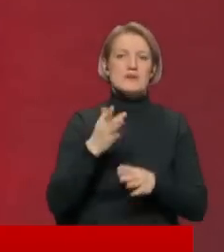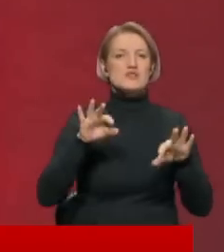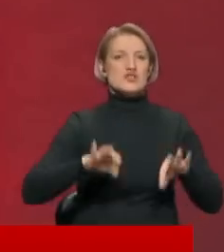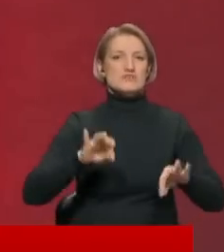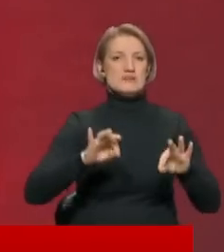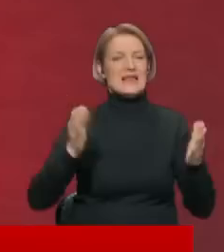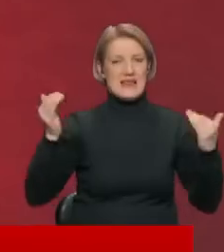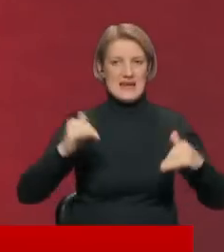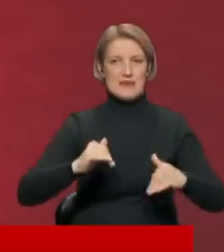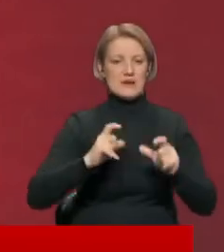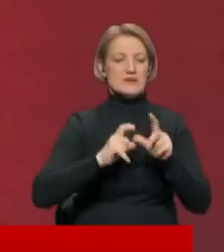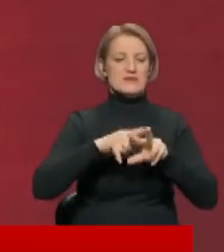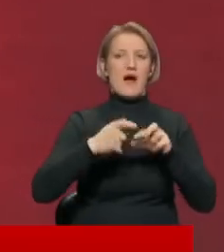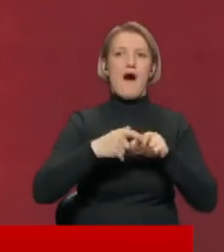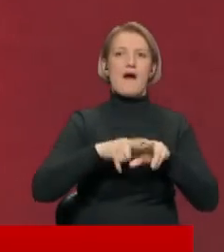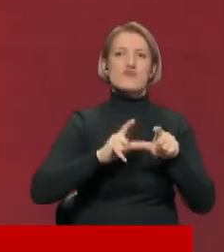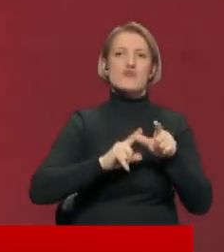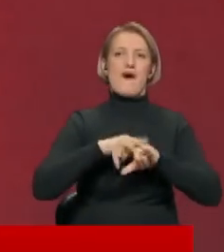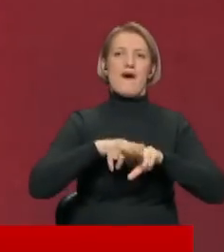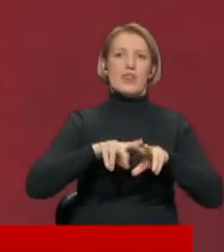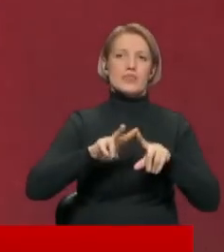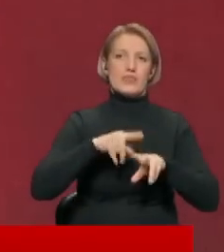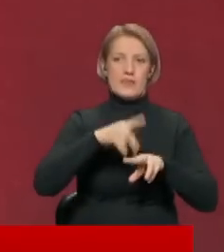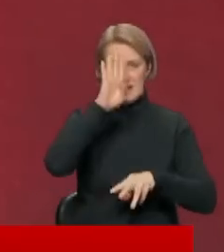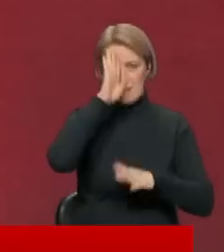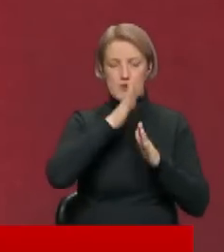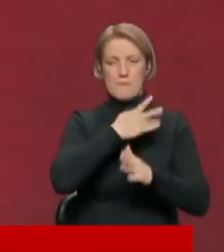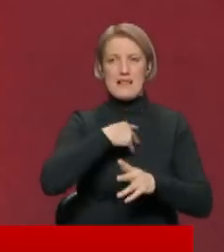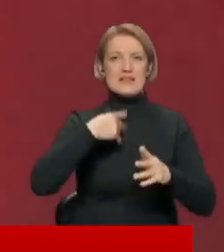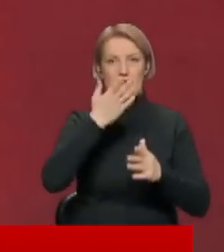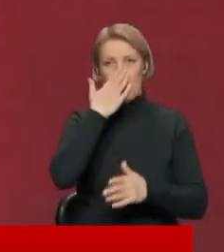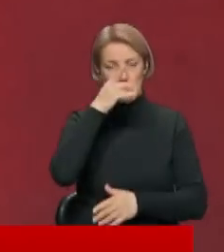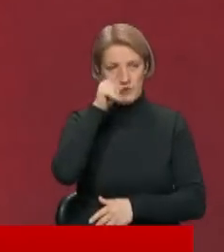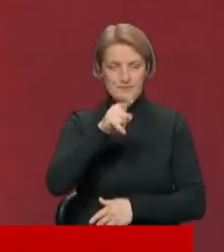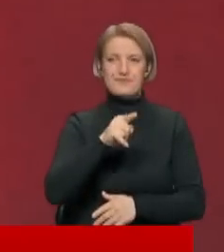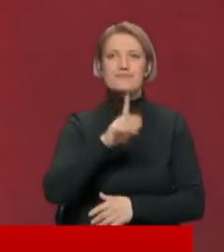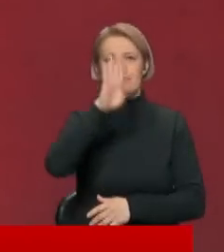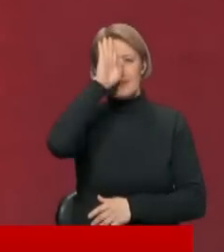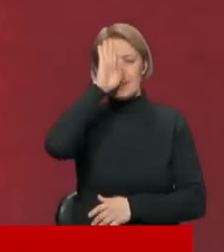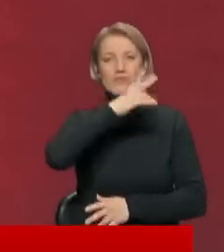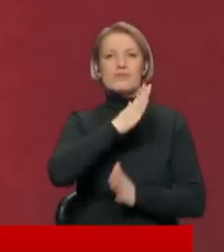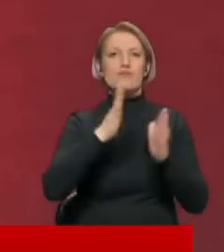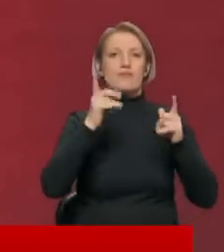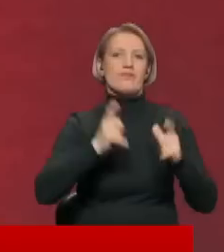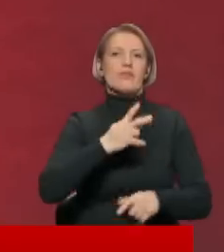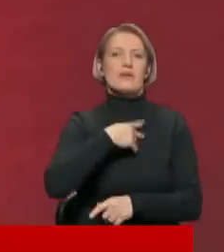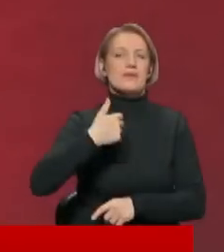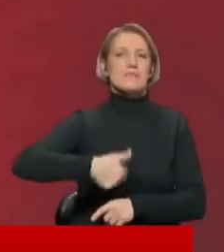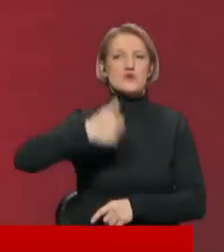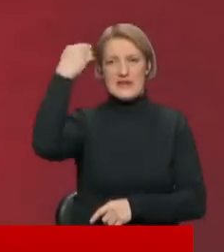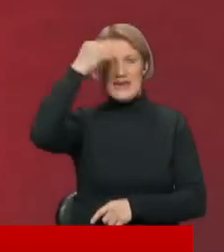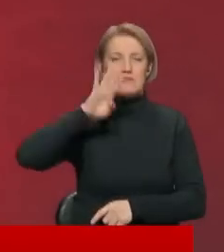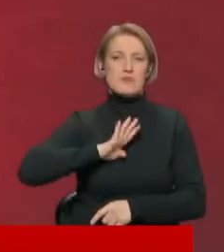gelelim Saraçhane biliyorsunuz ve tüm Türkiye'de zaten bunu yaşadı İstanbul Büyükşehir Belediye başkanı Ekrem İmamoğlu